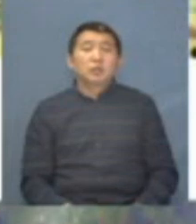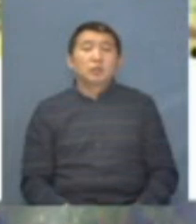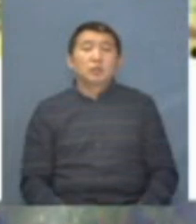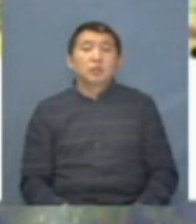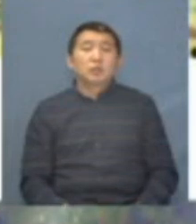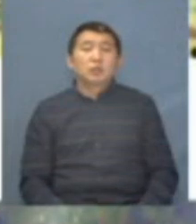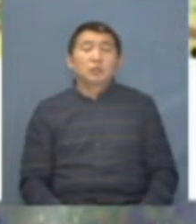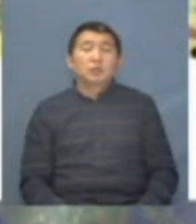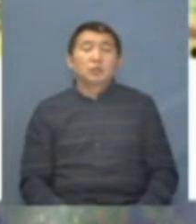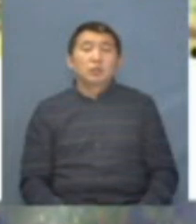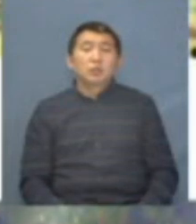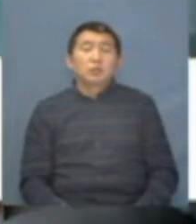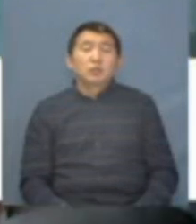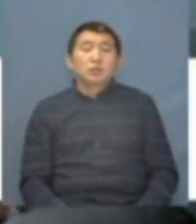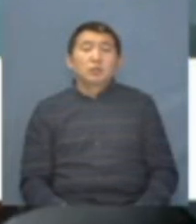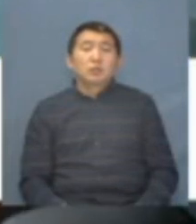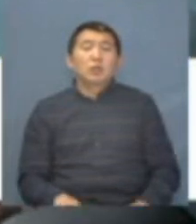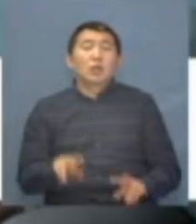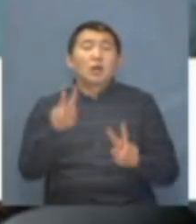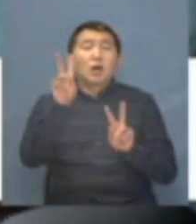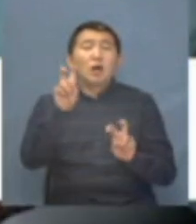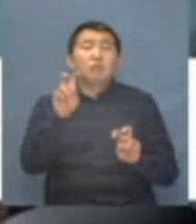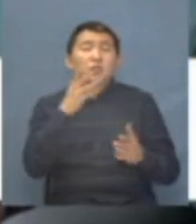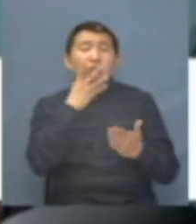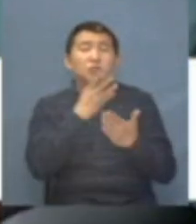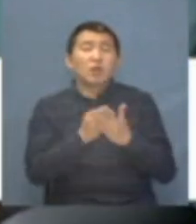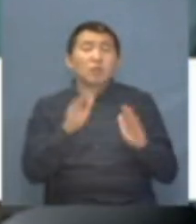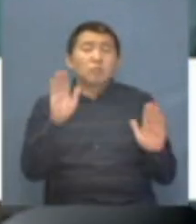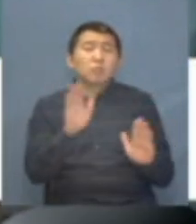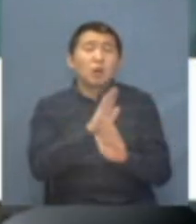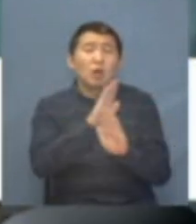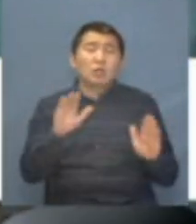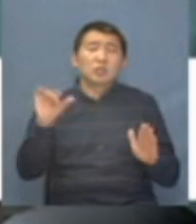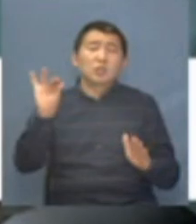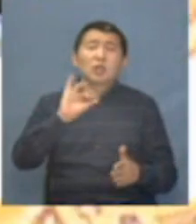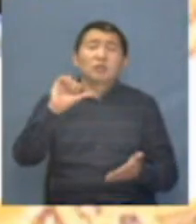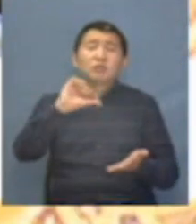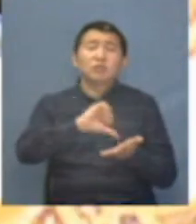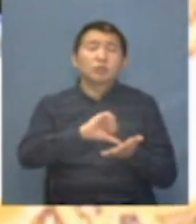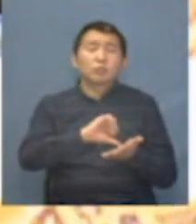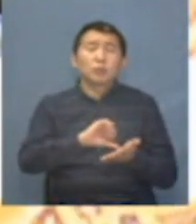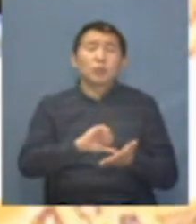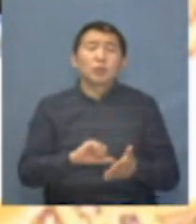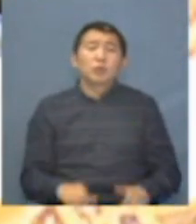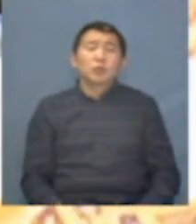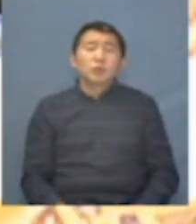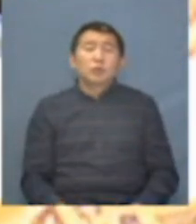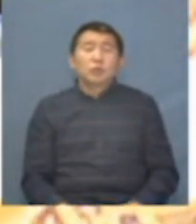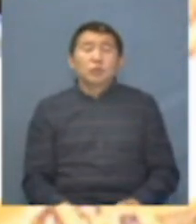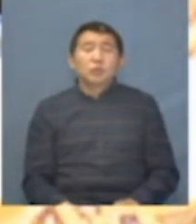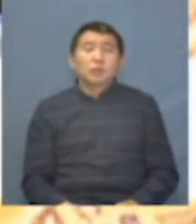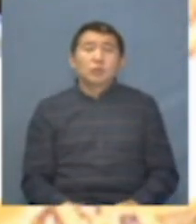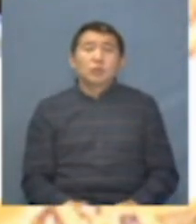начинающие поэты, авторы песен, музыканты, а также выступают известные исполнители.